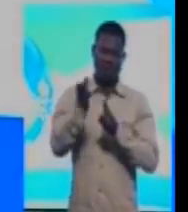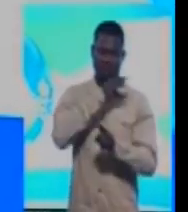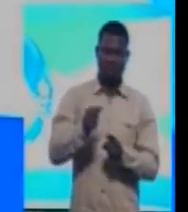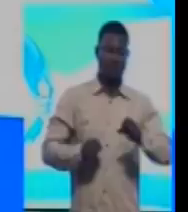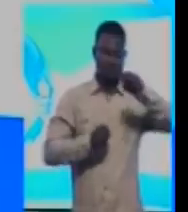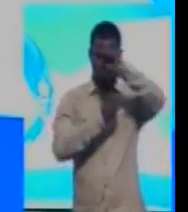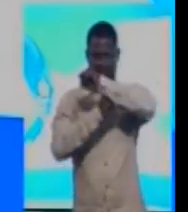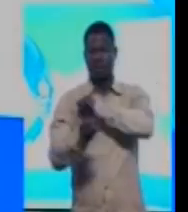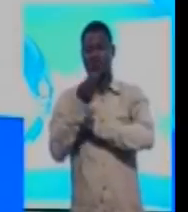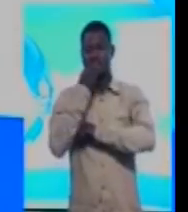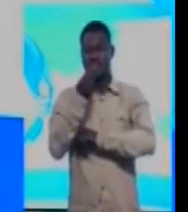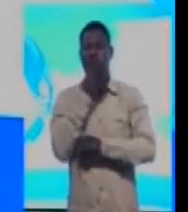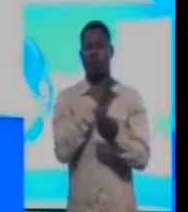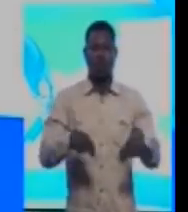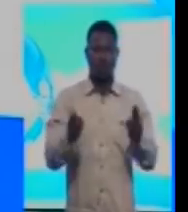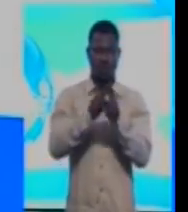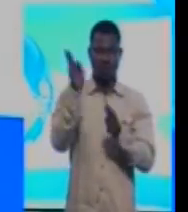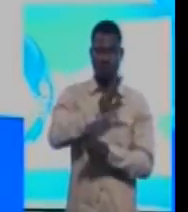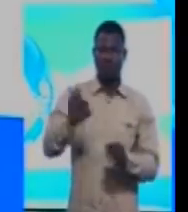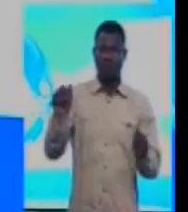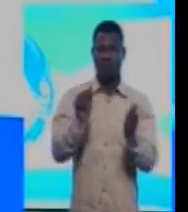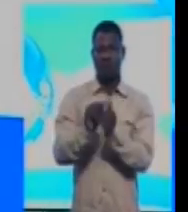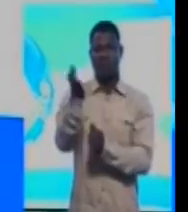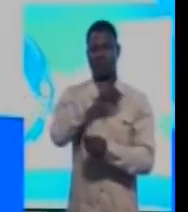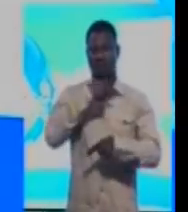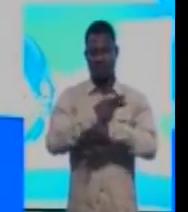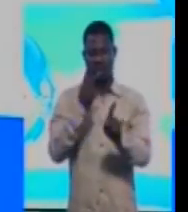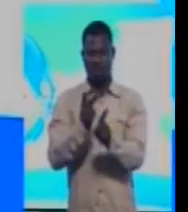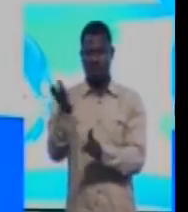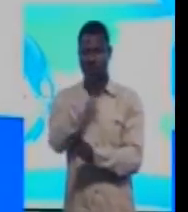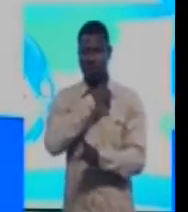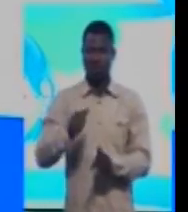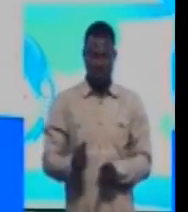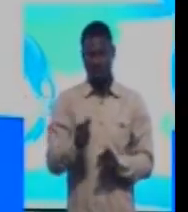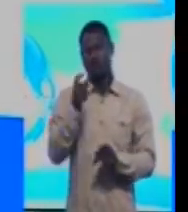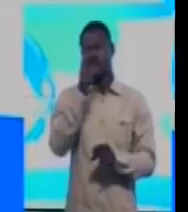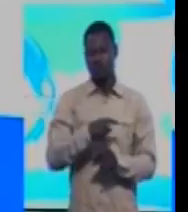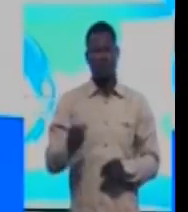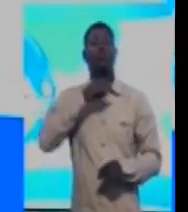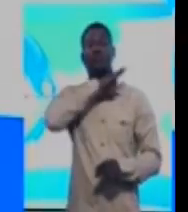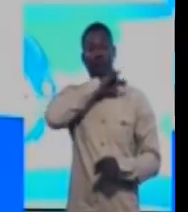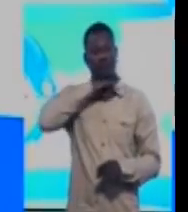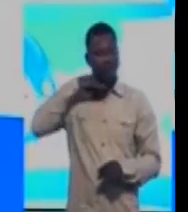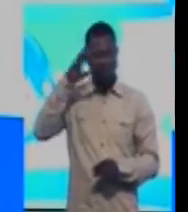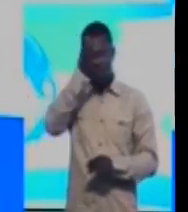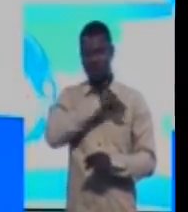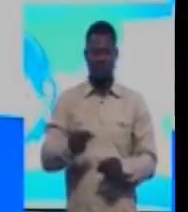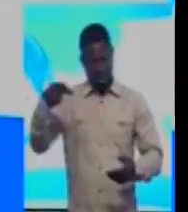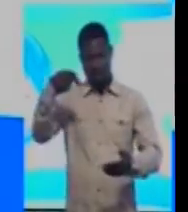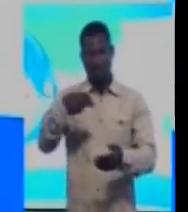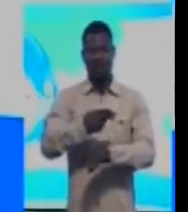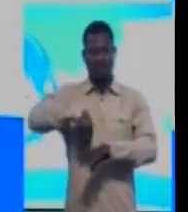Burkina avec un accent particulier sur la production de l'engrais bio au niveau local. Il fait l'objet d'un atelier de